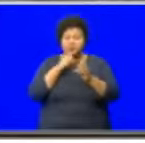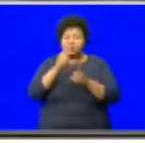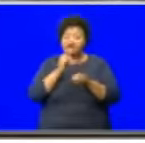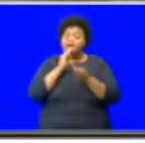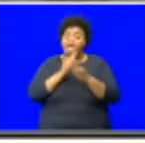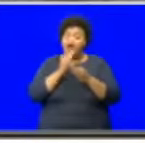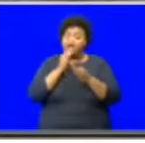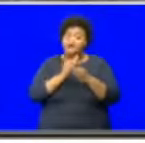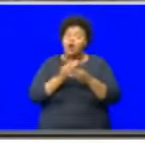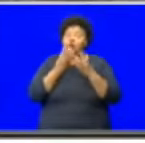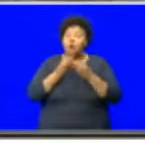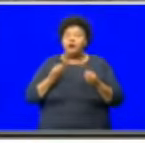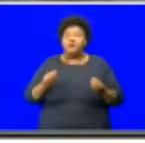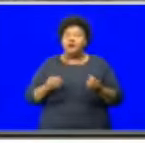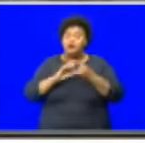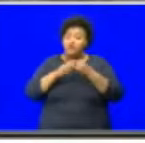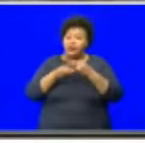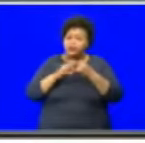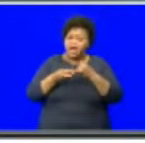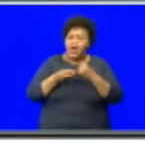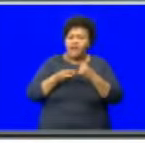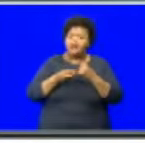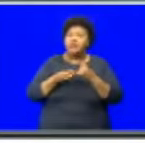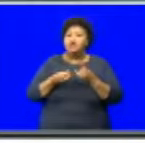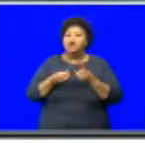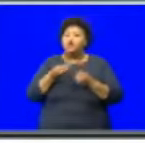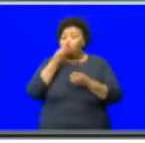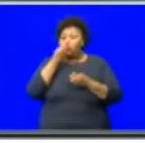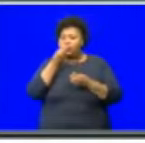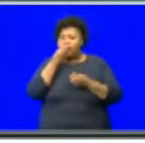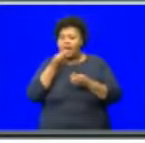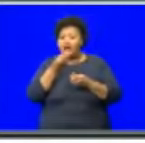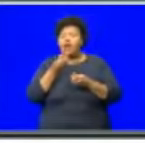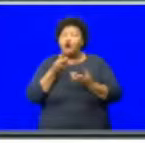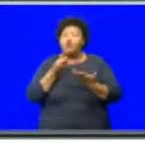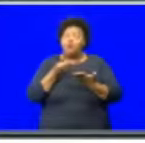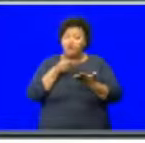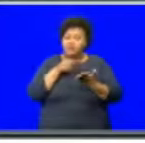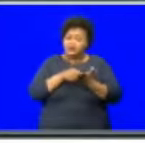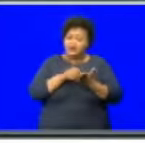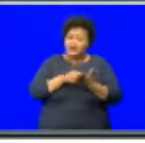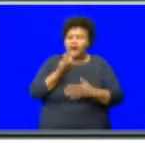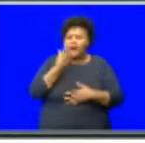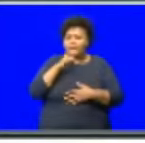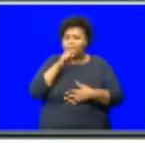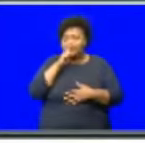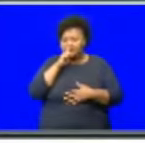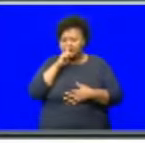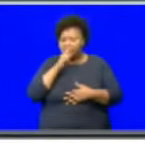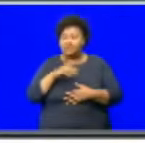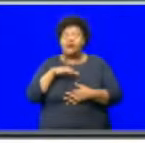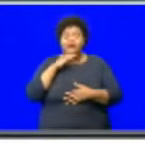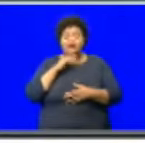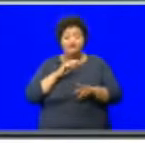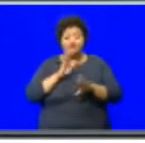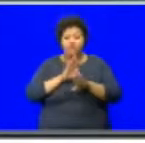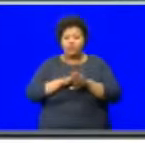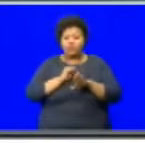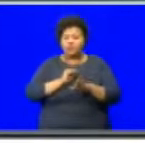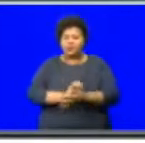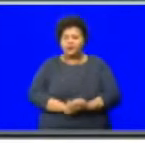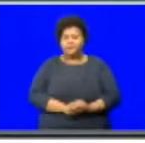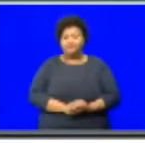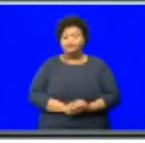lolu sito lufishane. Anything nje labanayo kuba ngangilekelela cause thola ukuthi lala sifakela kona babo